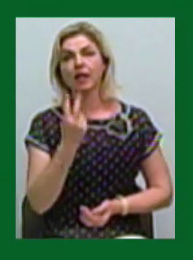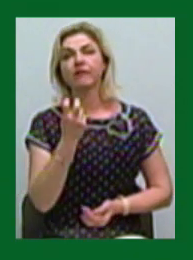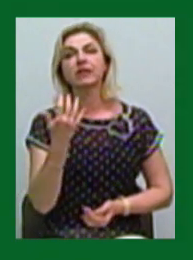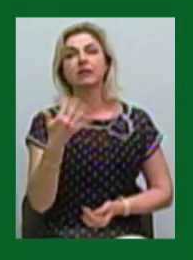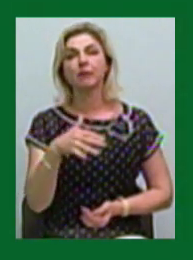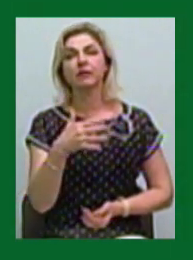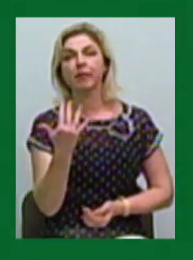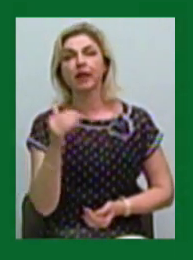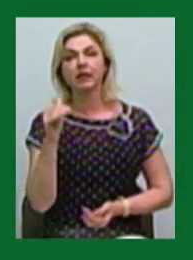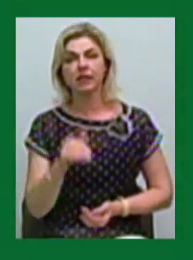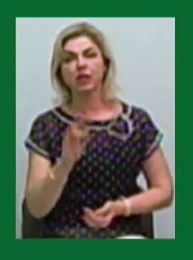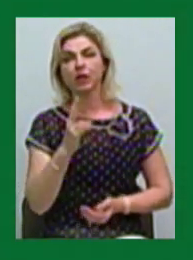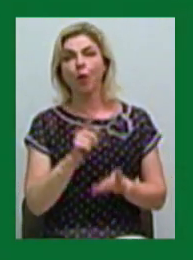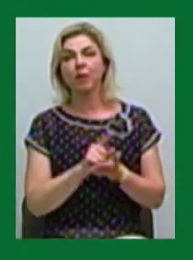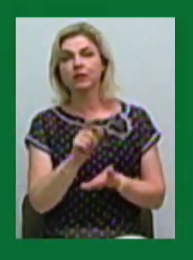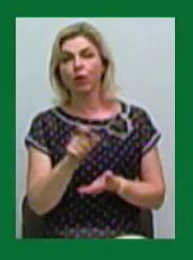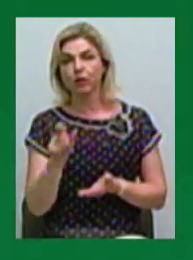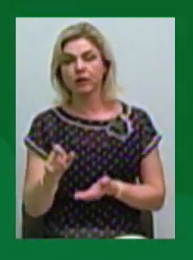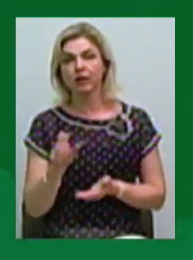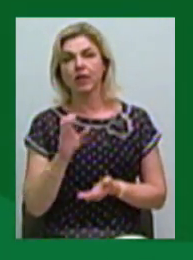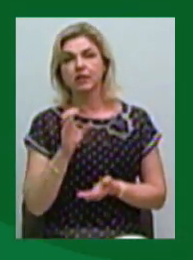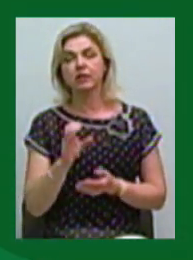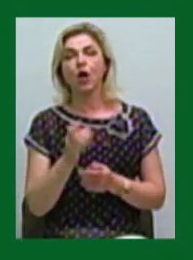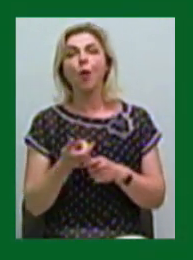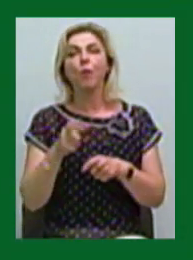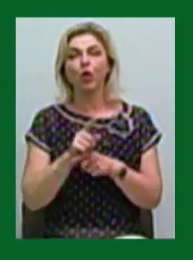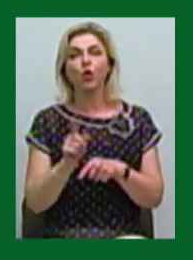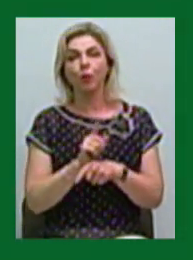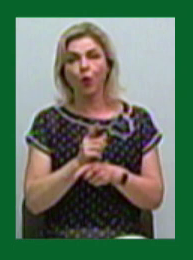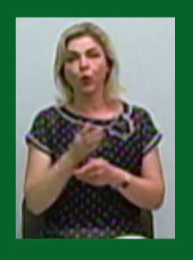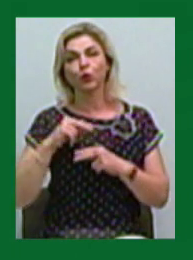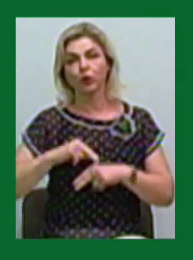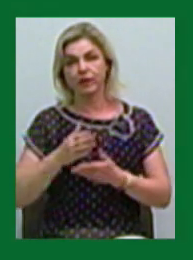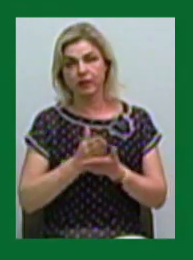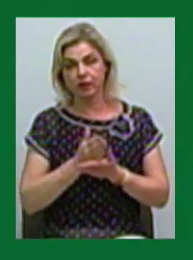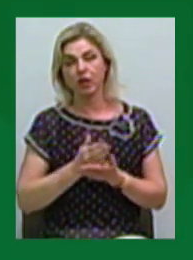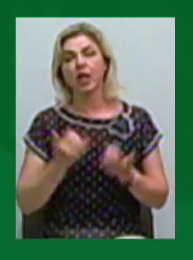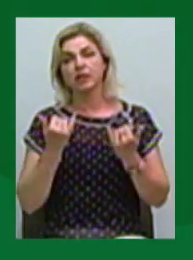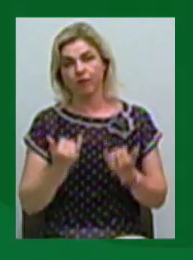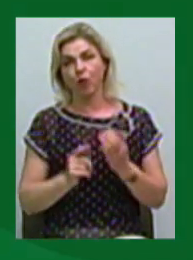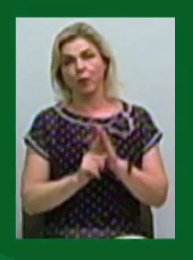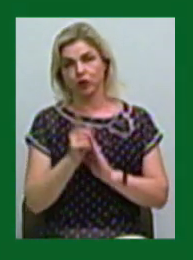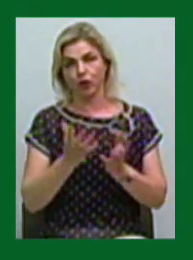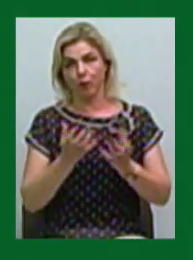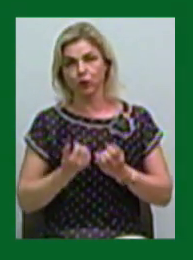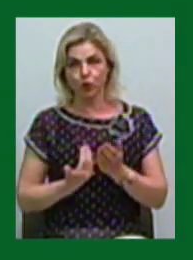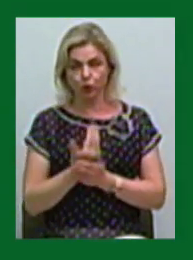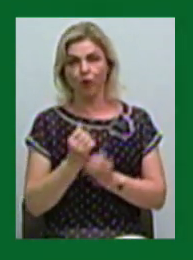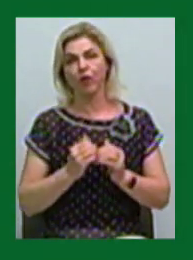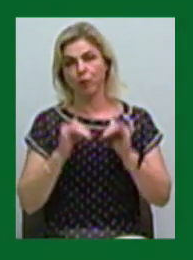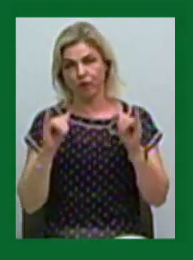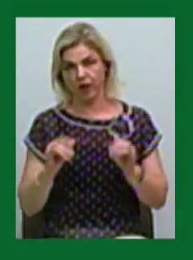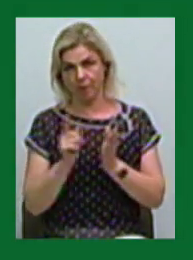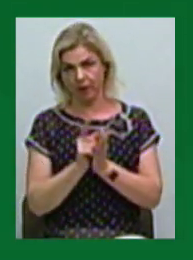255 тисяч миколаївських пенсіонерів із понаднормовим трудовим стажем відочора починають отримувати підвищену пенсію. У середньому